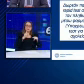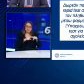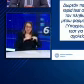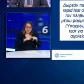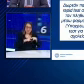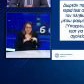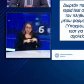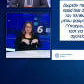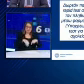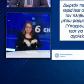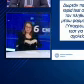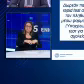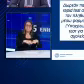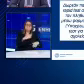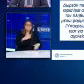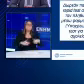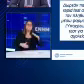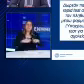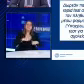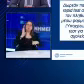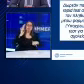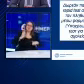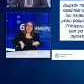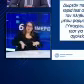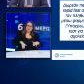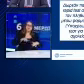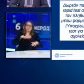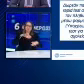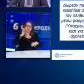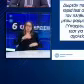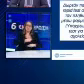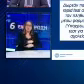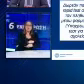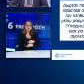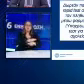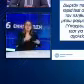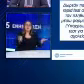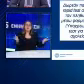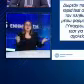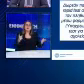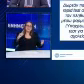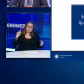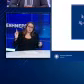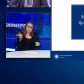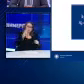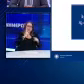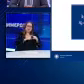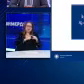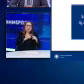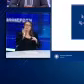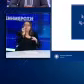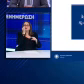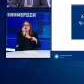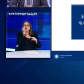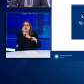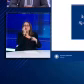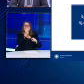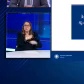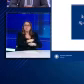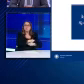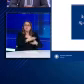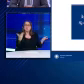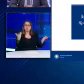Μαρτίου σε δωρεάν παροχή ατομικών rapid test σε όλον τον πληθυσμό της χώρας. Επαναλαμβάνω, δωρεάν